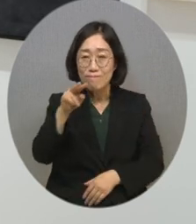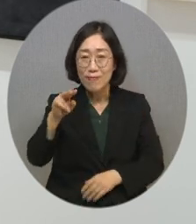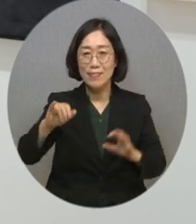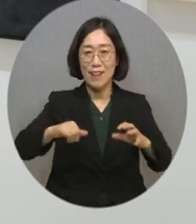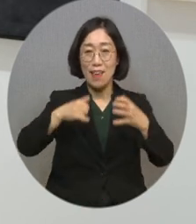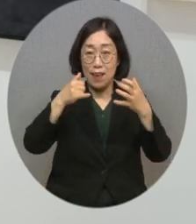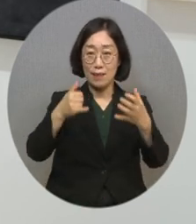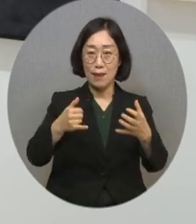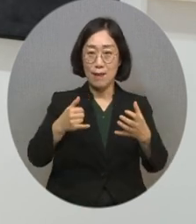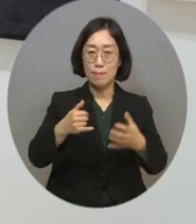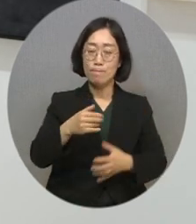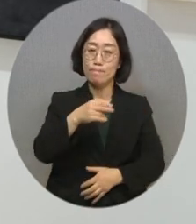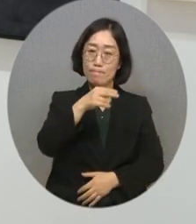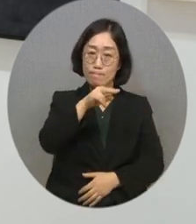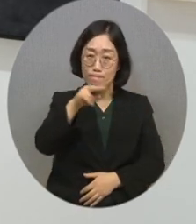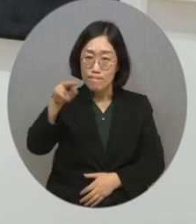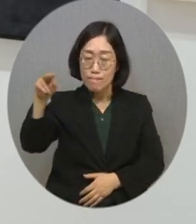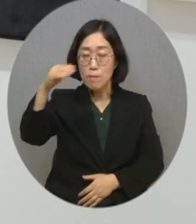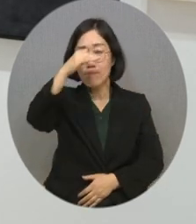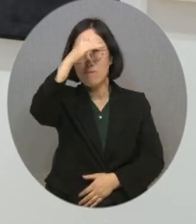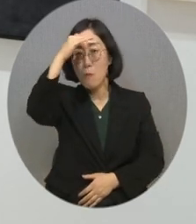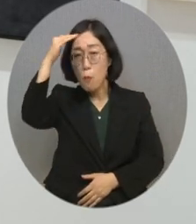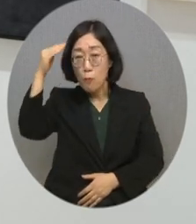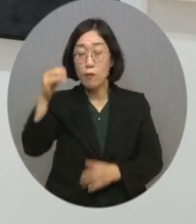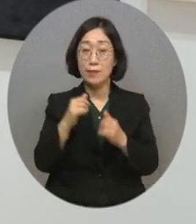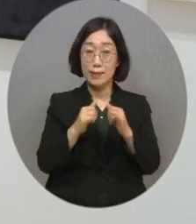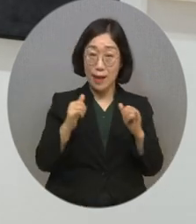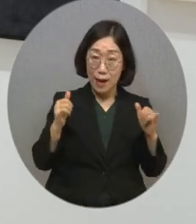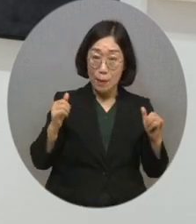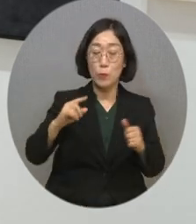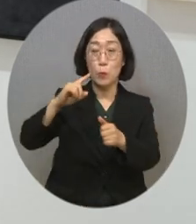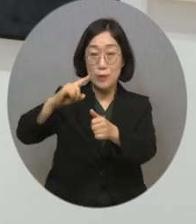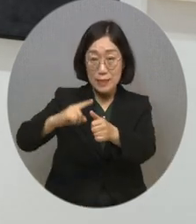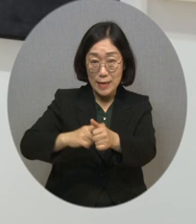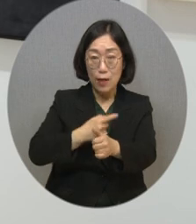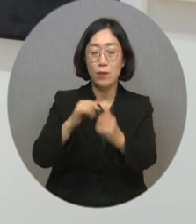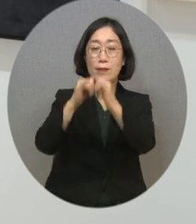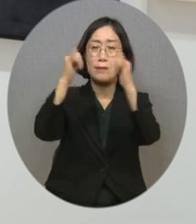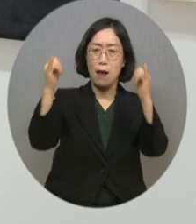세상을 관조하고 있으며 끊임없이 인간, 자연,